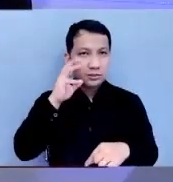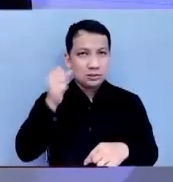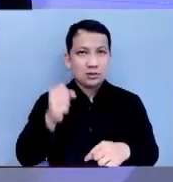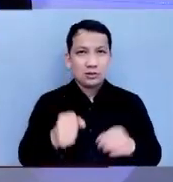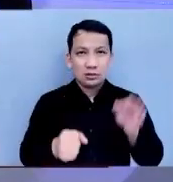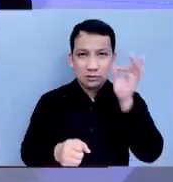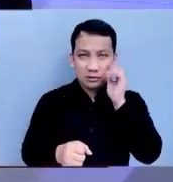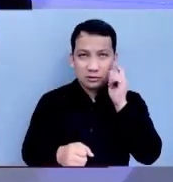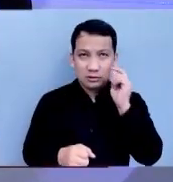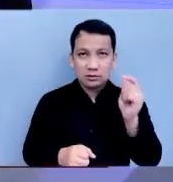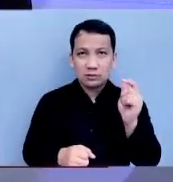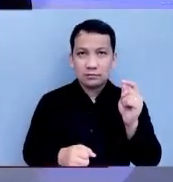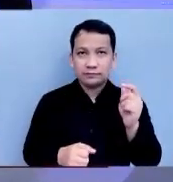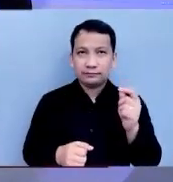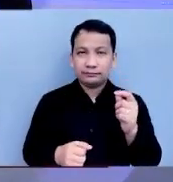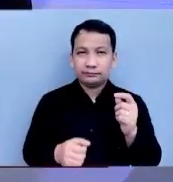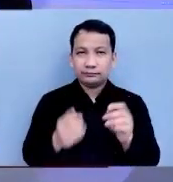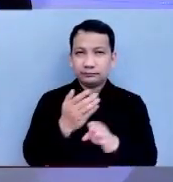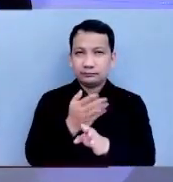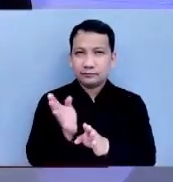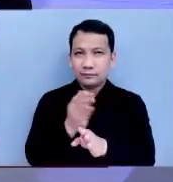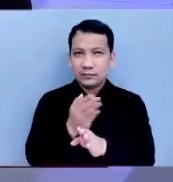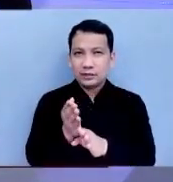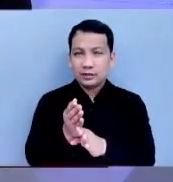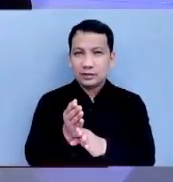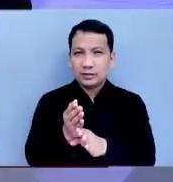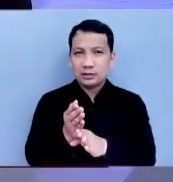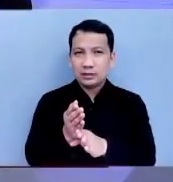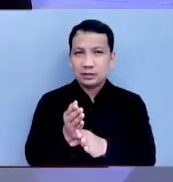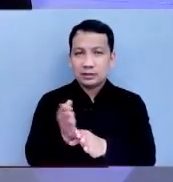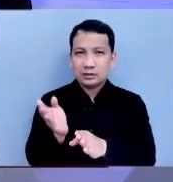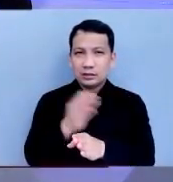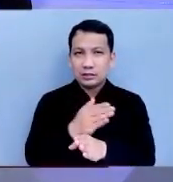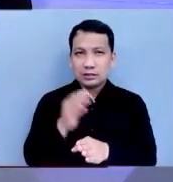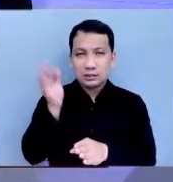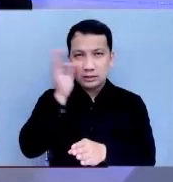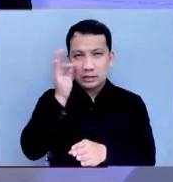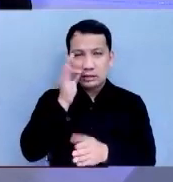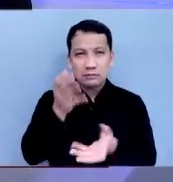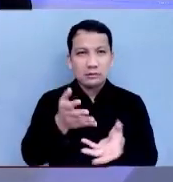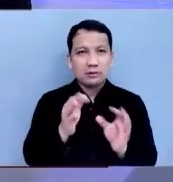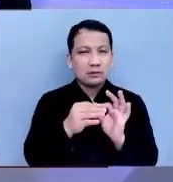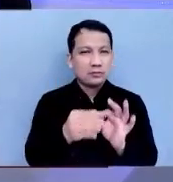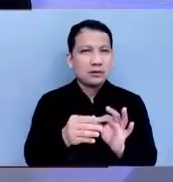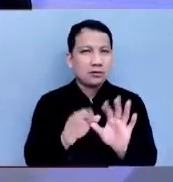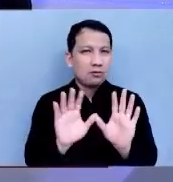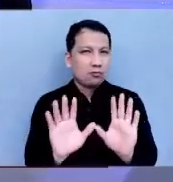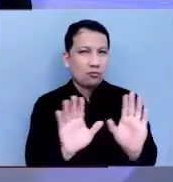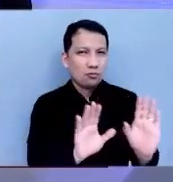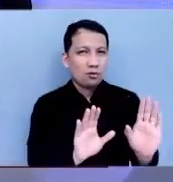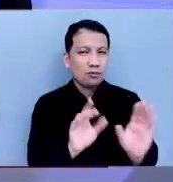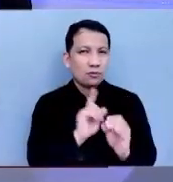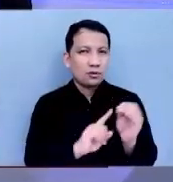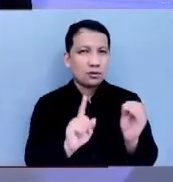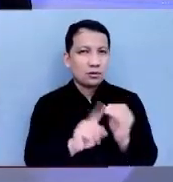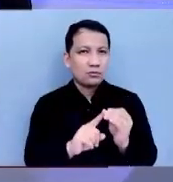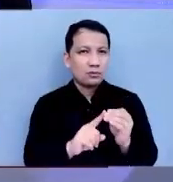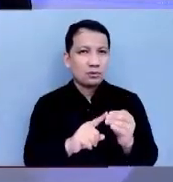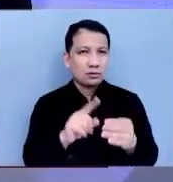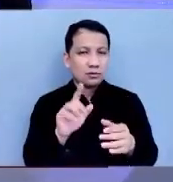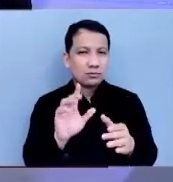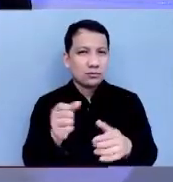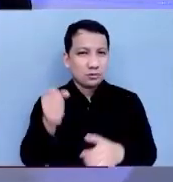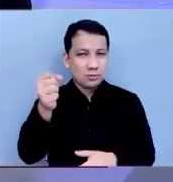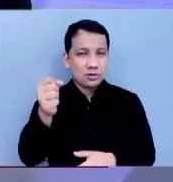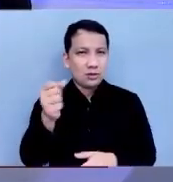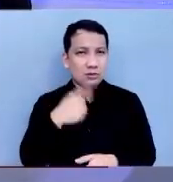Francis Tolentino, tila nailang sa pag-i-stereotype sa mga taga-Afghanistan. Hinay-hinay lamang daw sa paghusga. Kung tayo